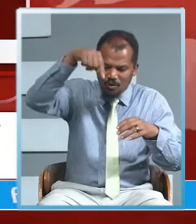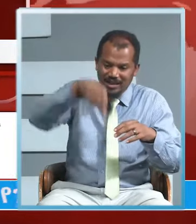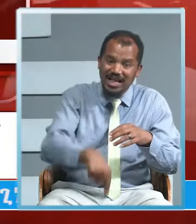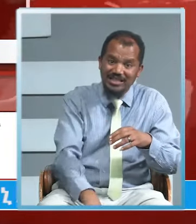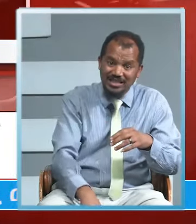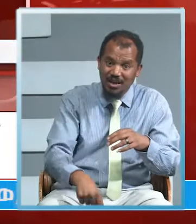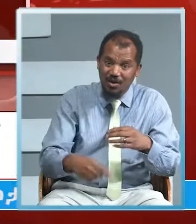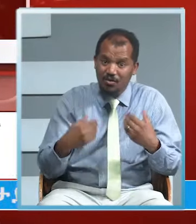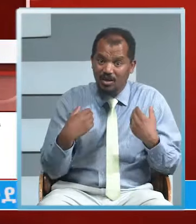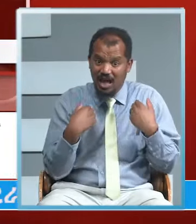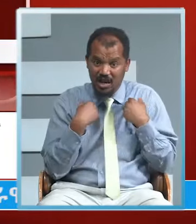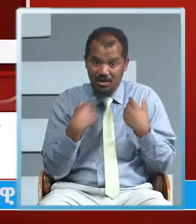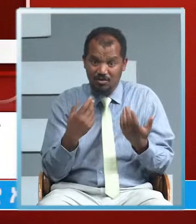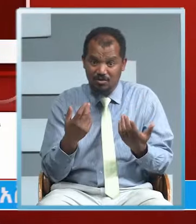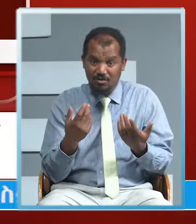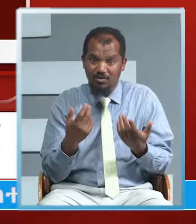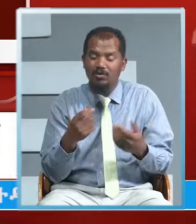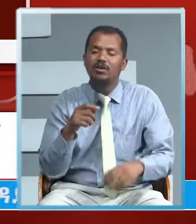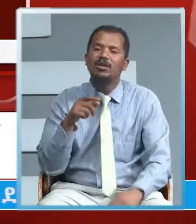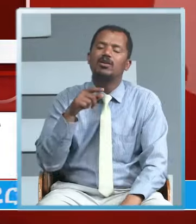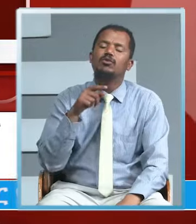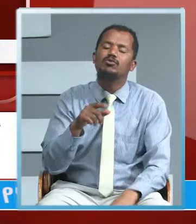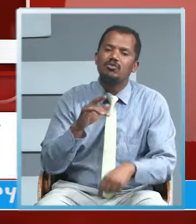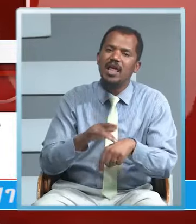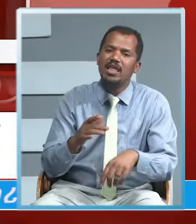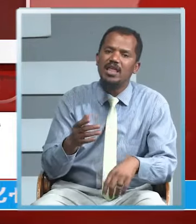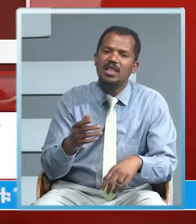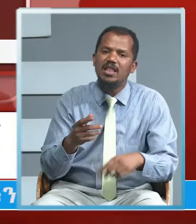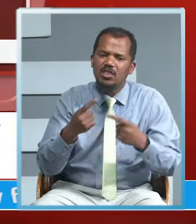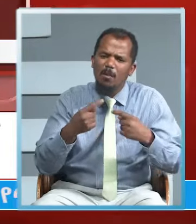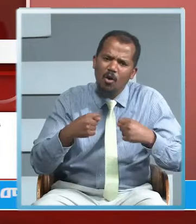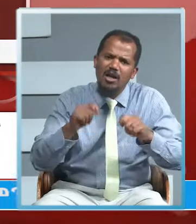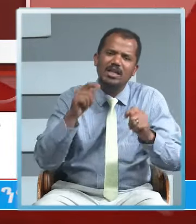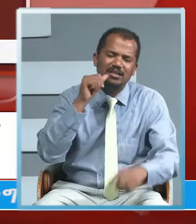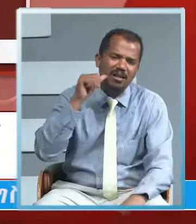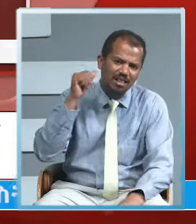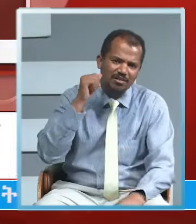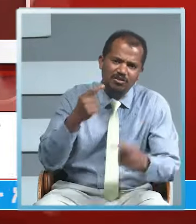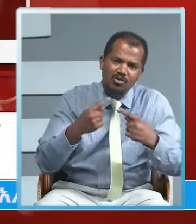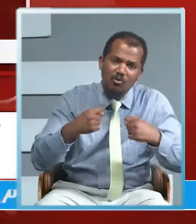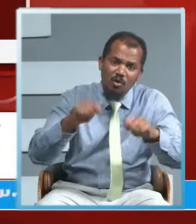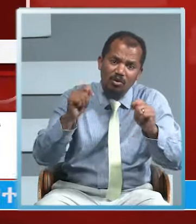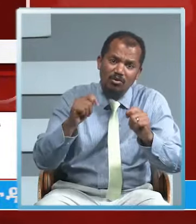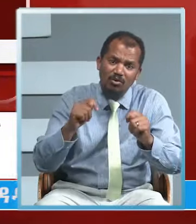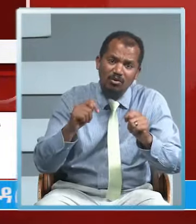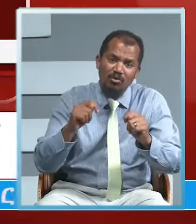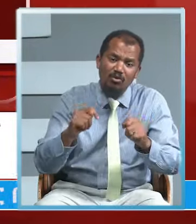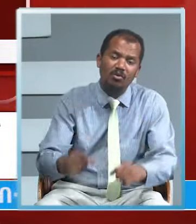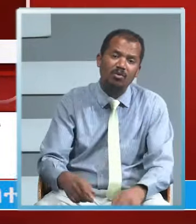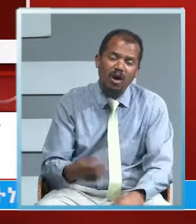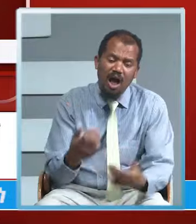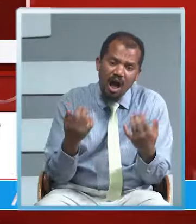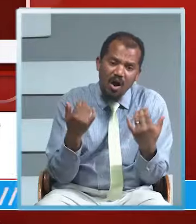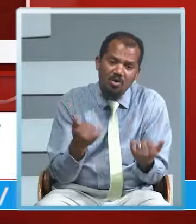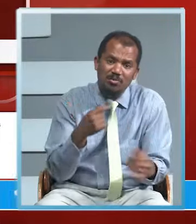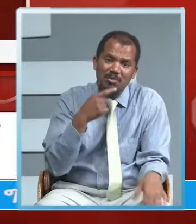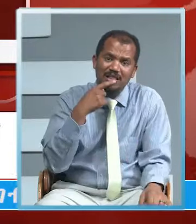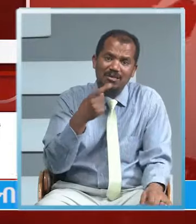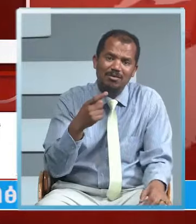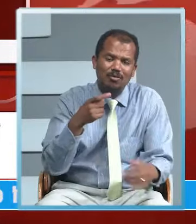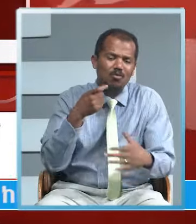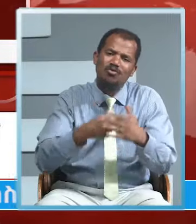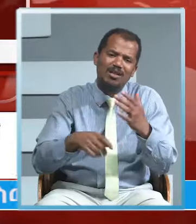ለታችኛዎቹ ልጆች ቆፍረት እንዳወጣ ሊያሰጠው ያደርሳል ለሚባለው ነገር ላይ ተሞከረ። ትናንትና ስንሞክረው አሁንም በተባለው ልክ